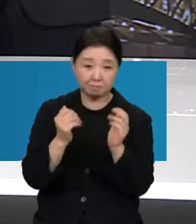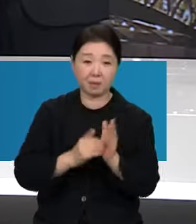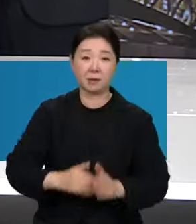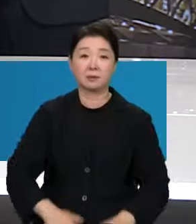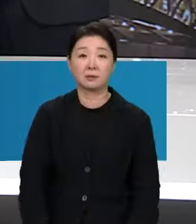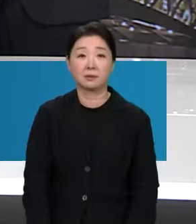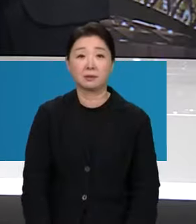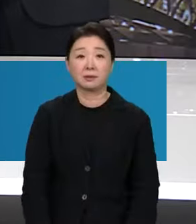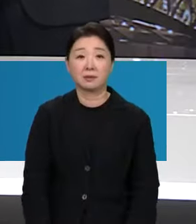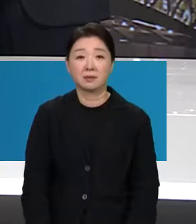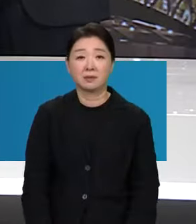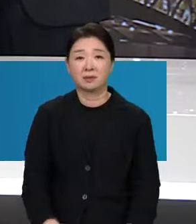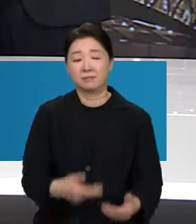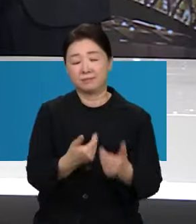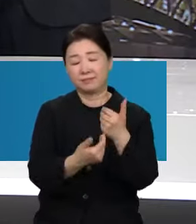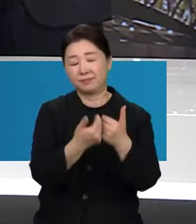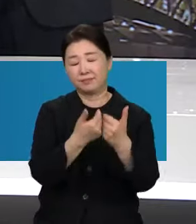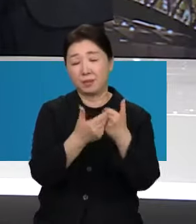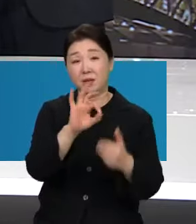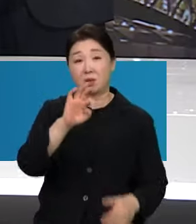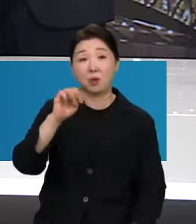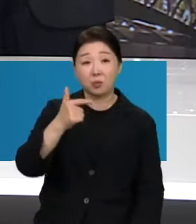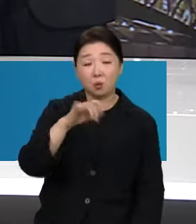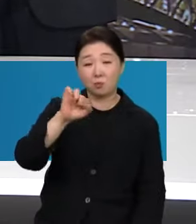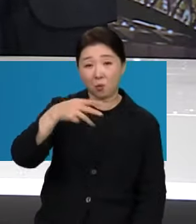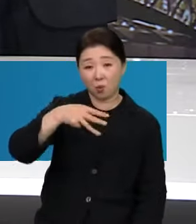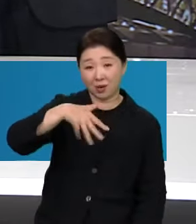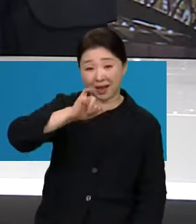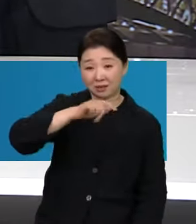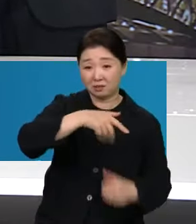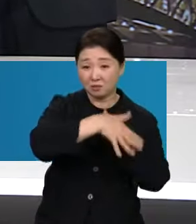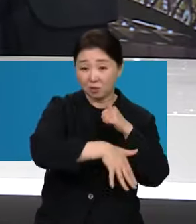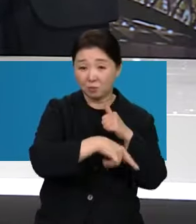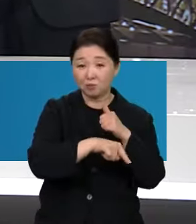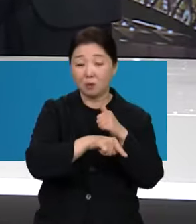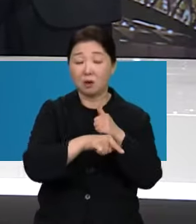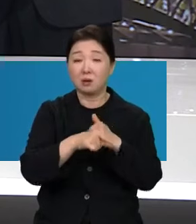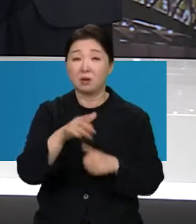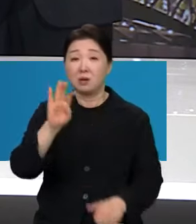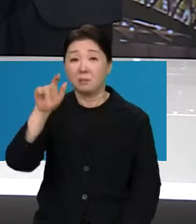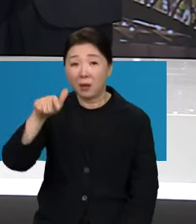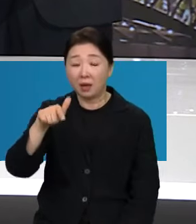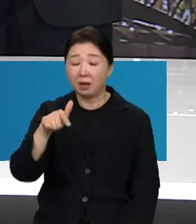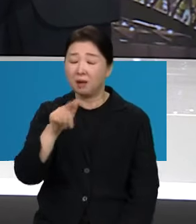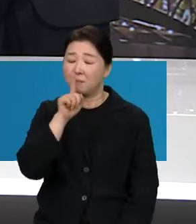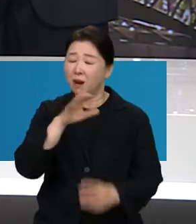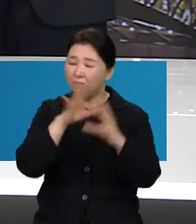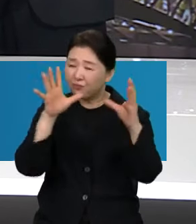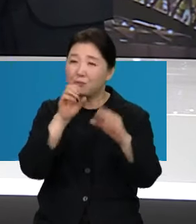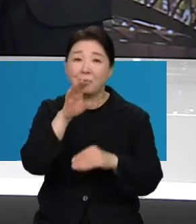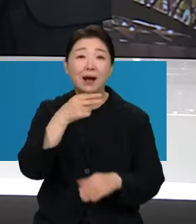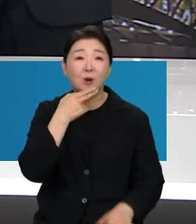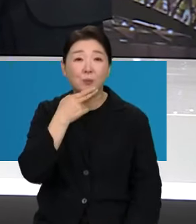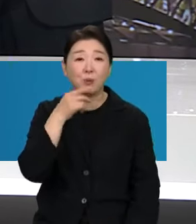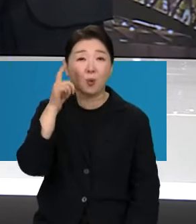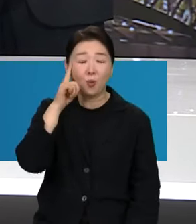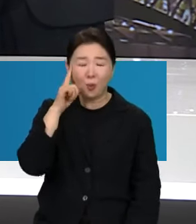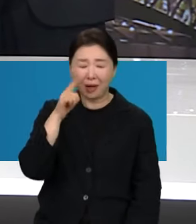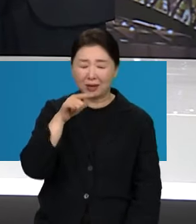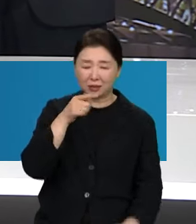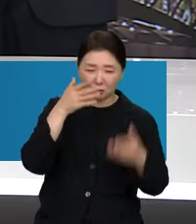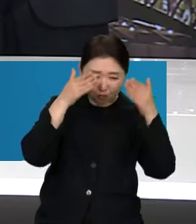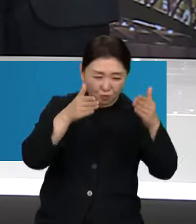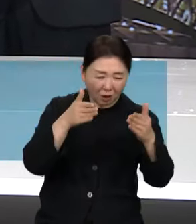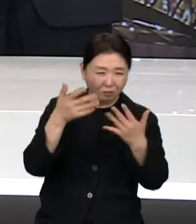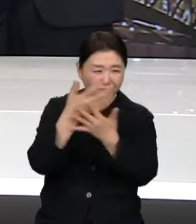나섰습니다. 갈등을 빚고 있는 연돈 볼카츠 점주들은 백 대표가 논란이 되고 있는 문제들은 언급하지 않으면서 논점을 흐리고